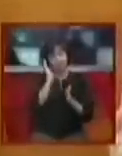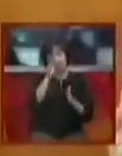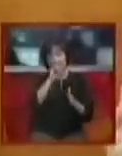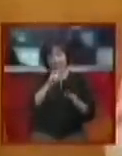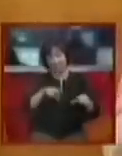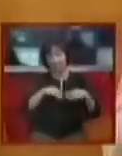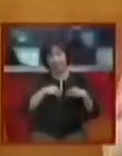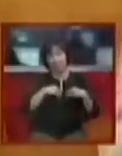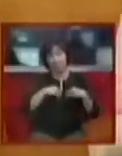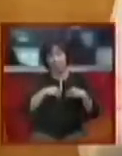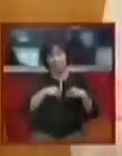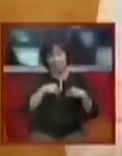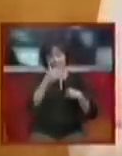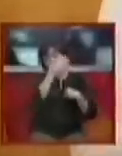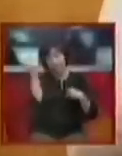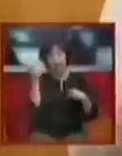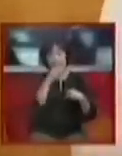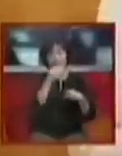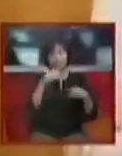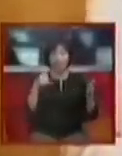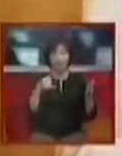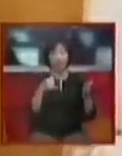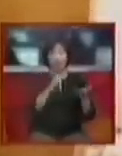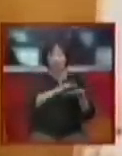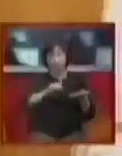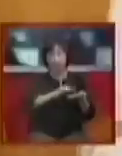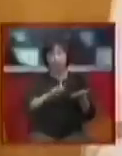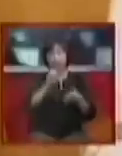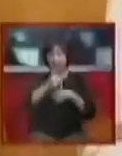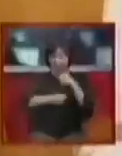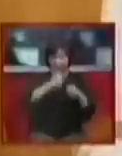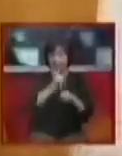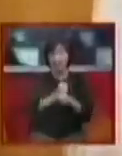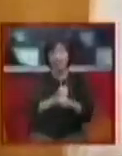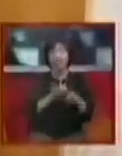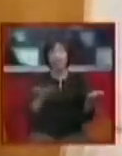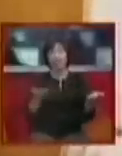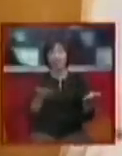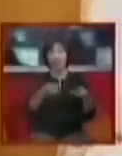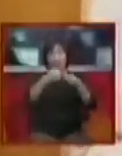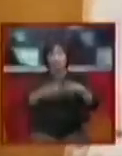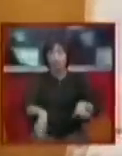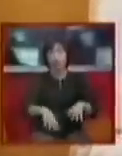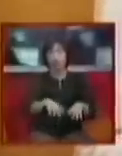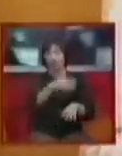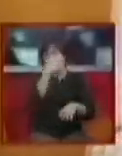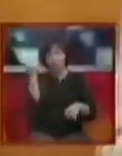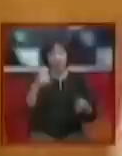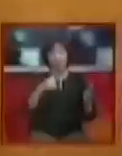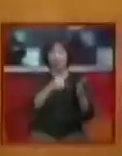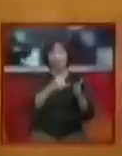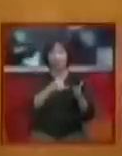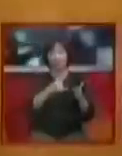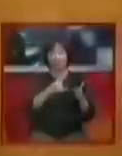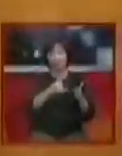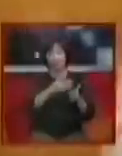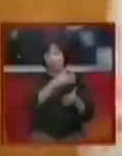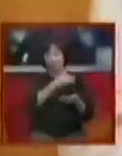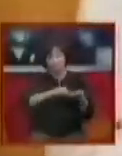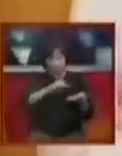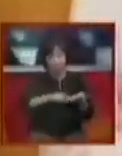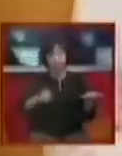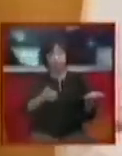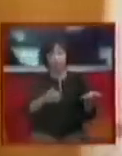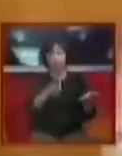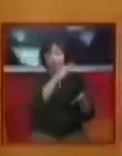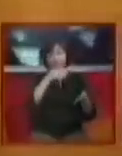ito. Forgive and forget na lang ang 10 taon na nawala sa atin. Forgive and forget na lang para sa magsasakang nabound